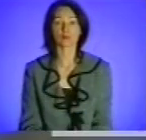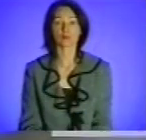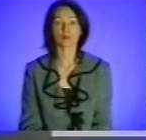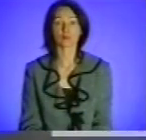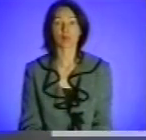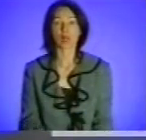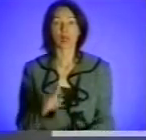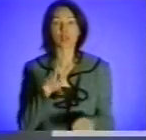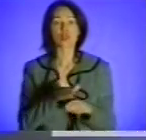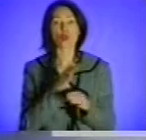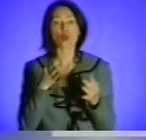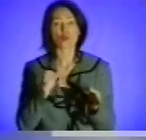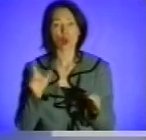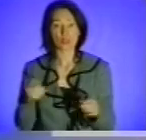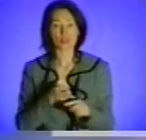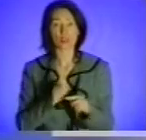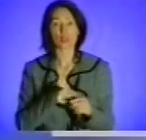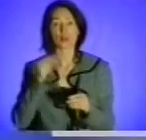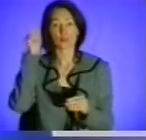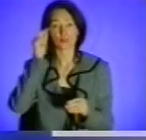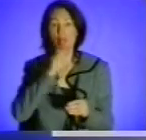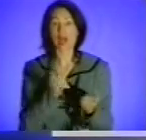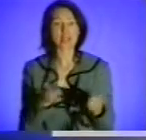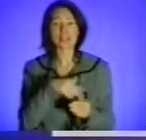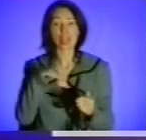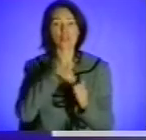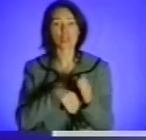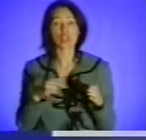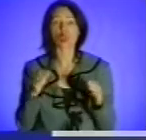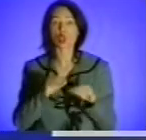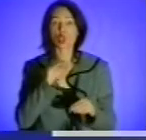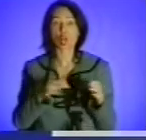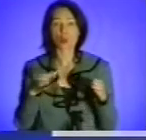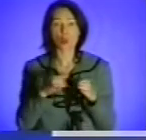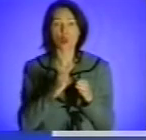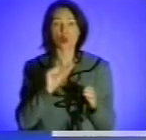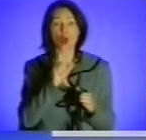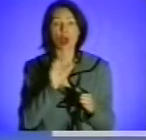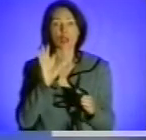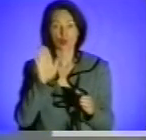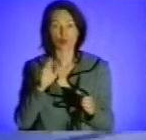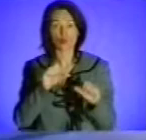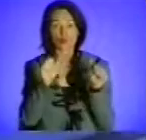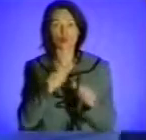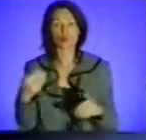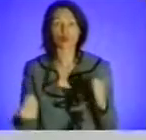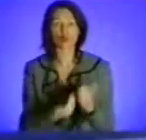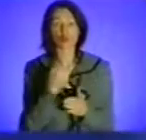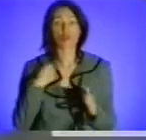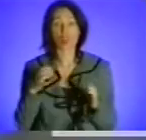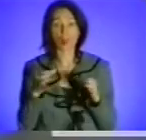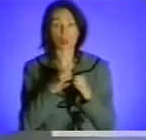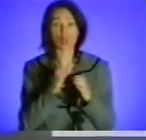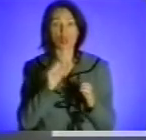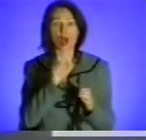Із добровольців, які пройшли вишкіл, але не увійшли до складу батальйону «Азов», сформують новий батальйон «Азов-Січ».